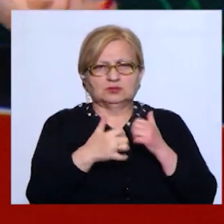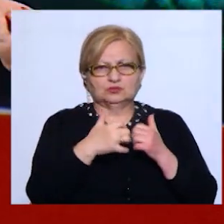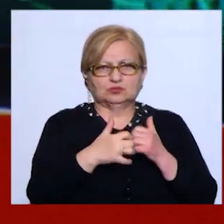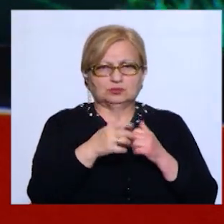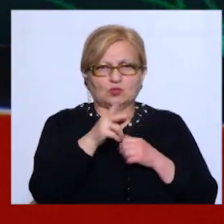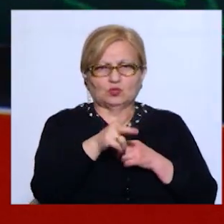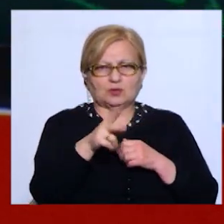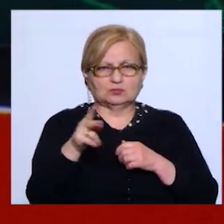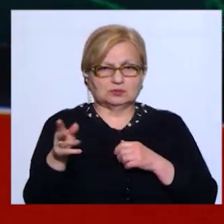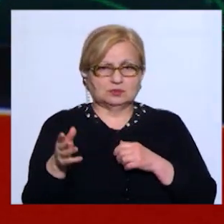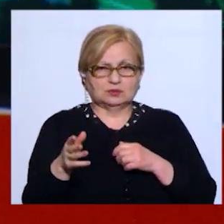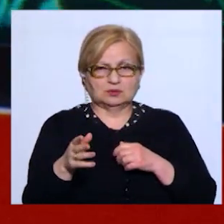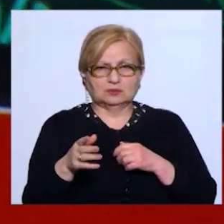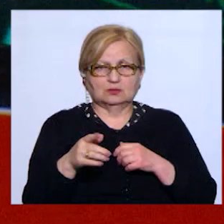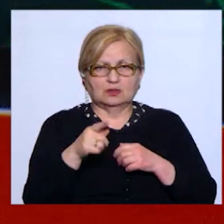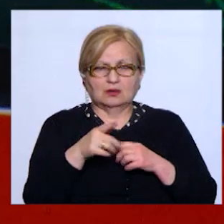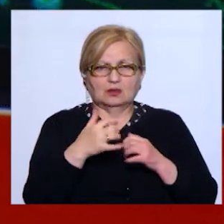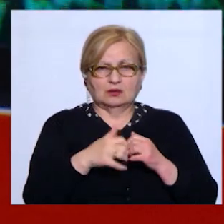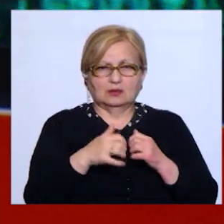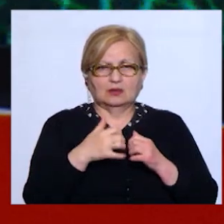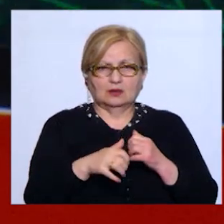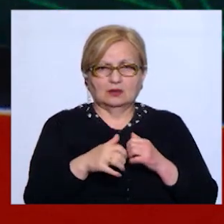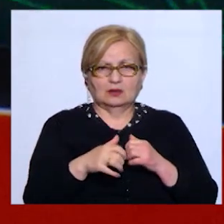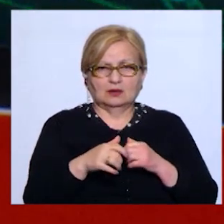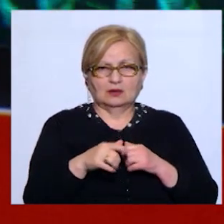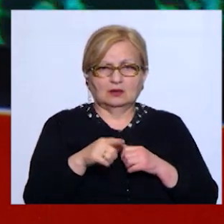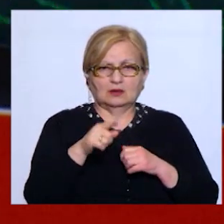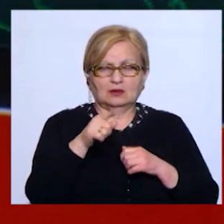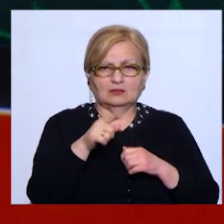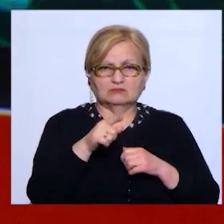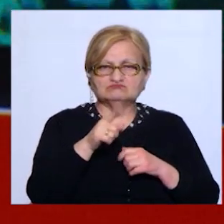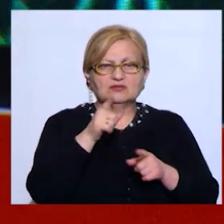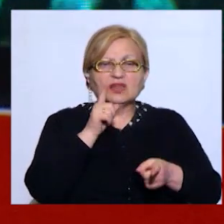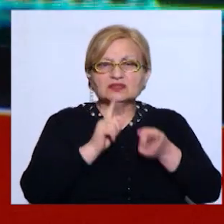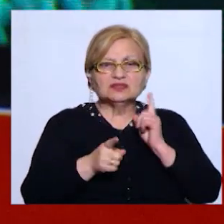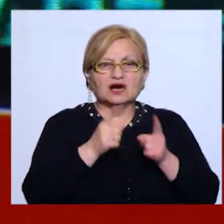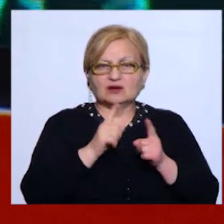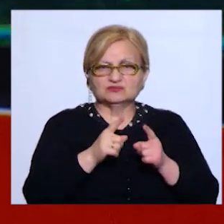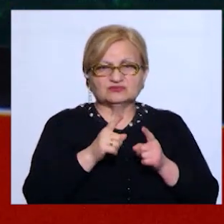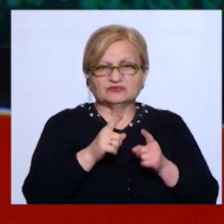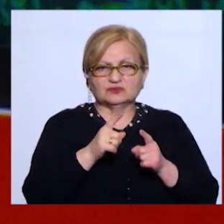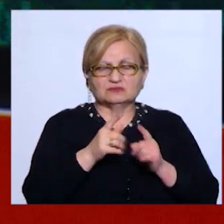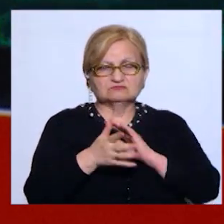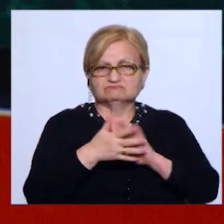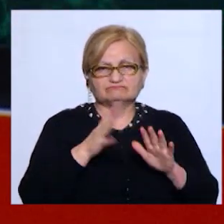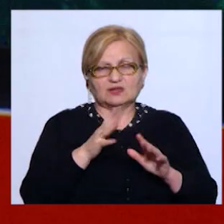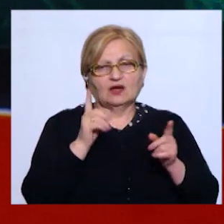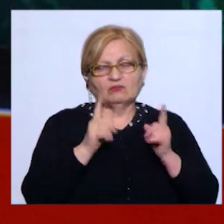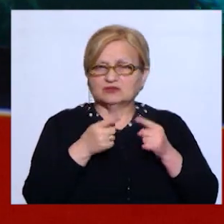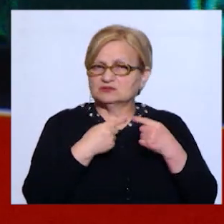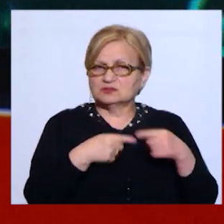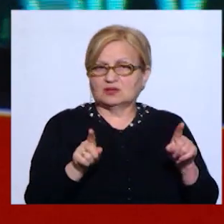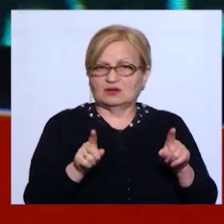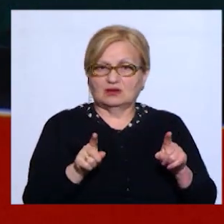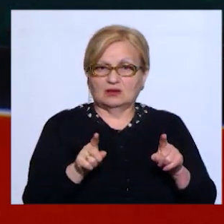ხელფასია 2000. მაგრამ ეს საშუალო ამ ეტაპზე ობიექტურ ინფორმაციას არ გვაძლევს, ხო? ობიექტურობა სხვას გვეუბნება, ანუ არ